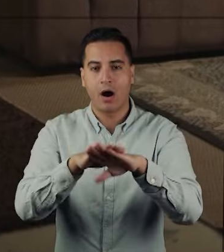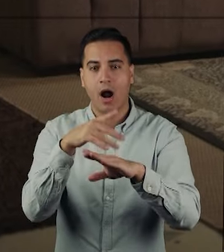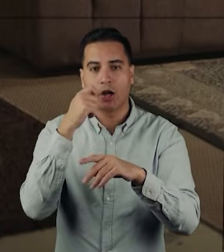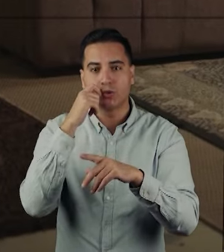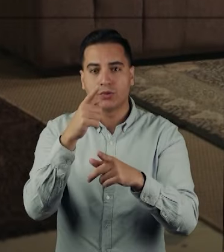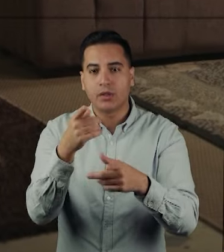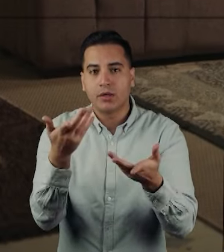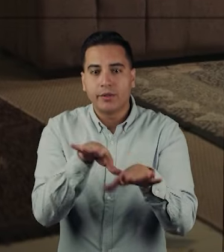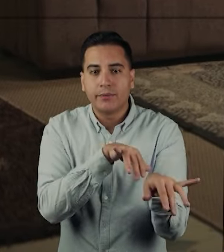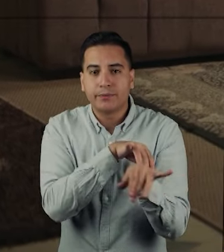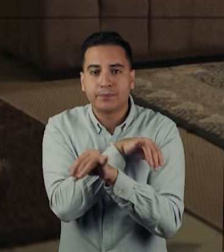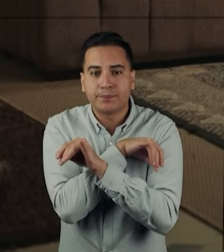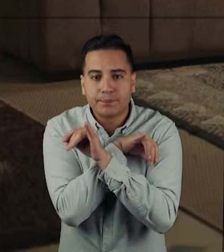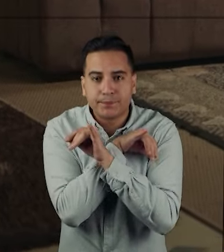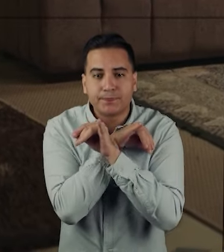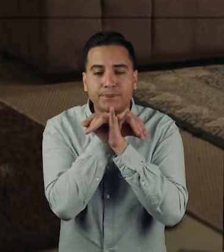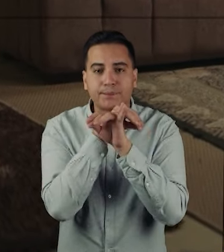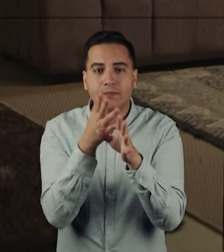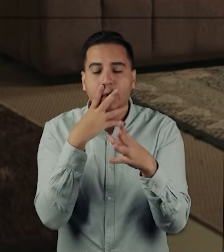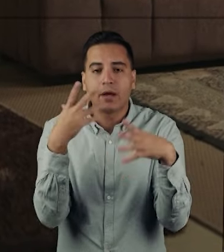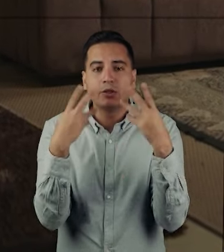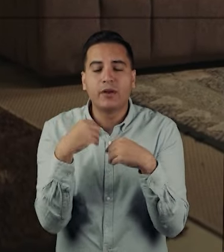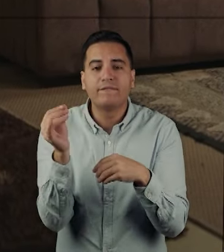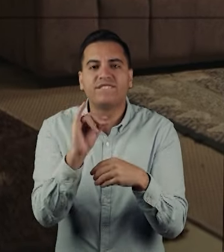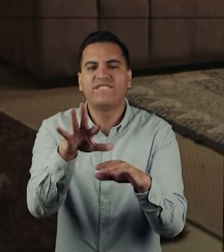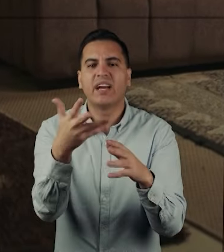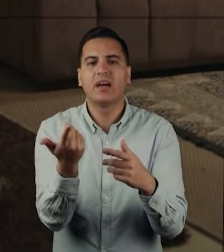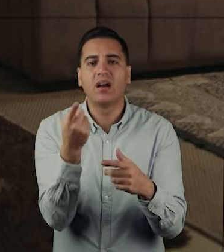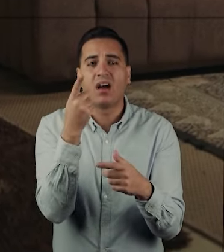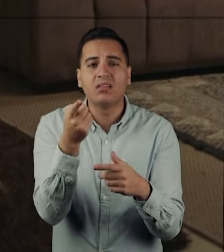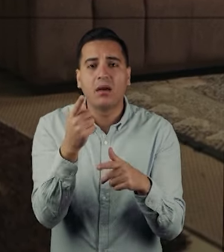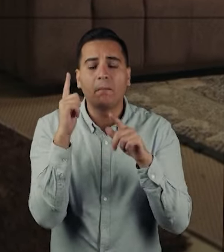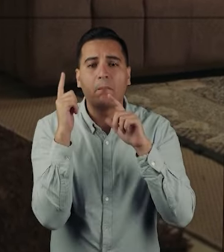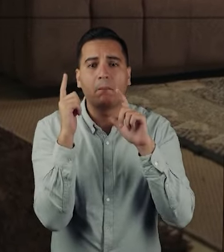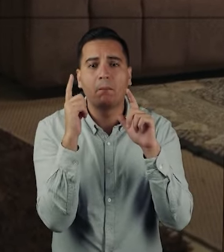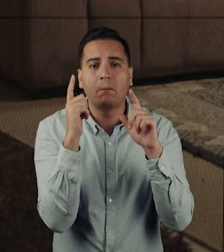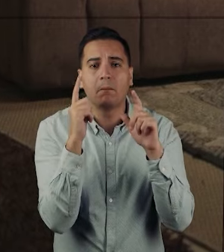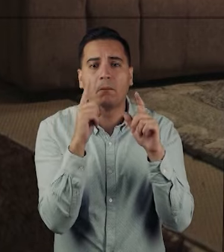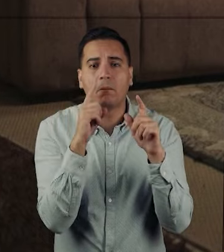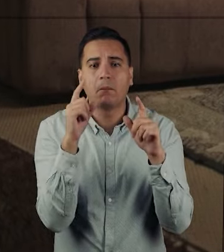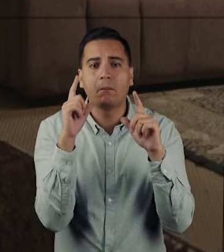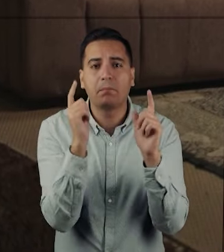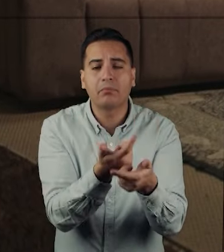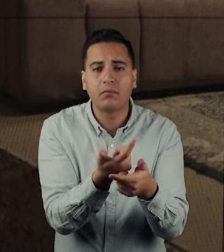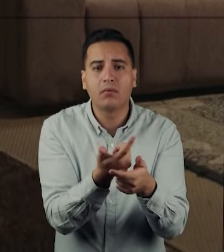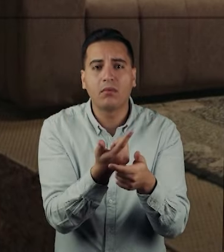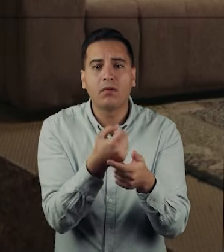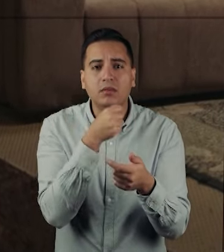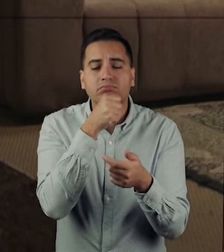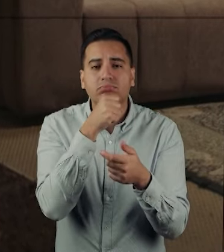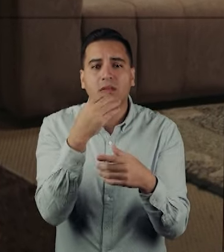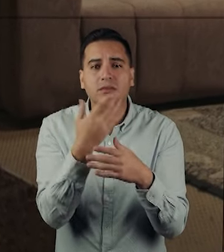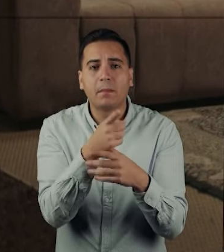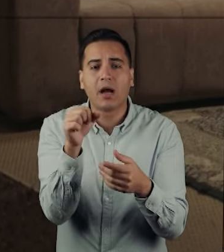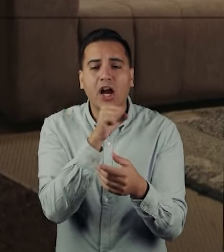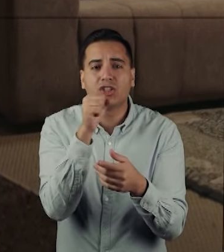يا نهارك اسود يا عبد البديع، ايه السواد ده كله يا منال؟ في ايه؟ انت كده نصبت على الراجل بجد؟ نصبت على الراجل؟ انت